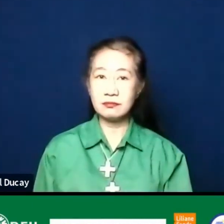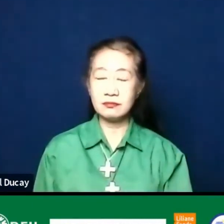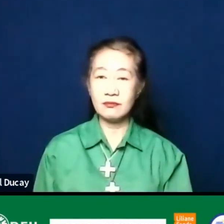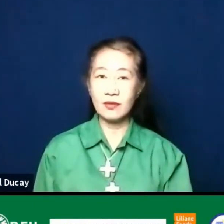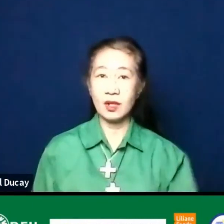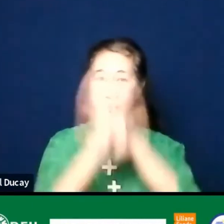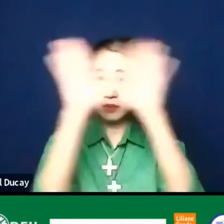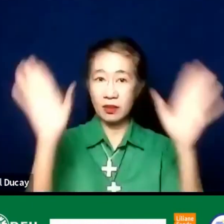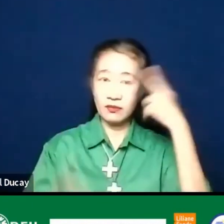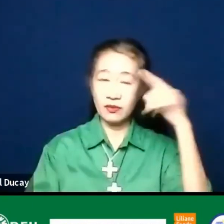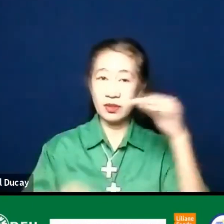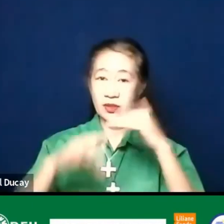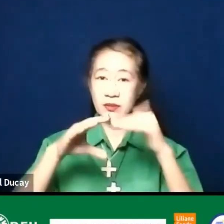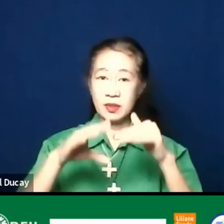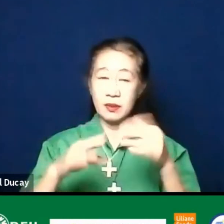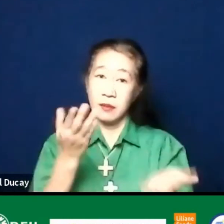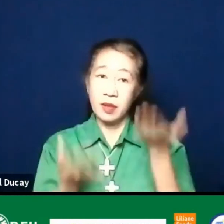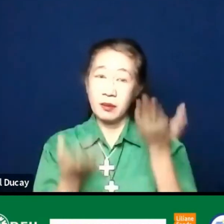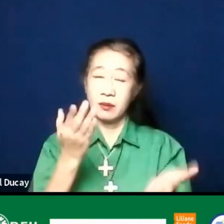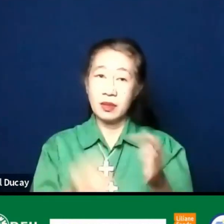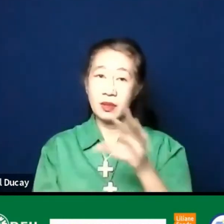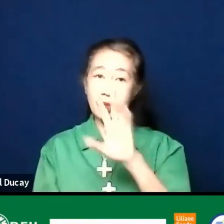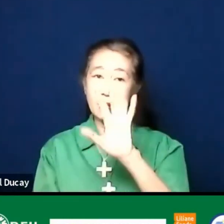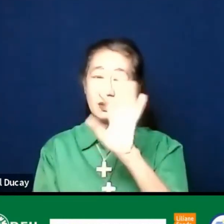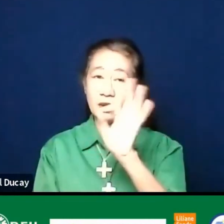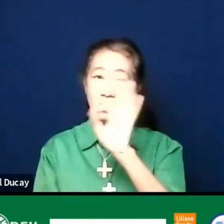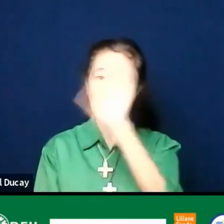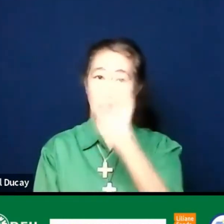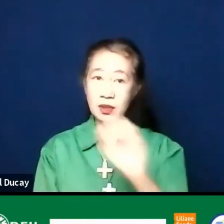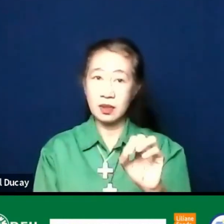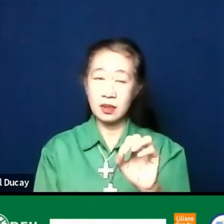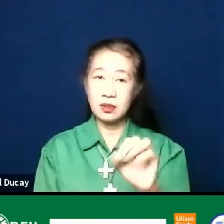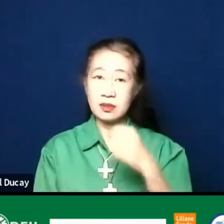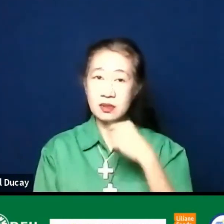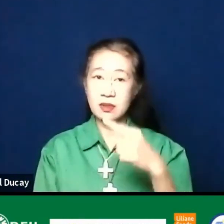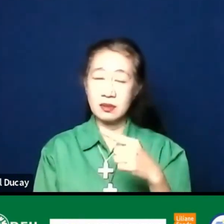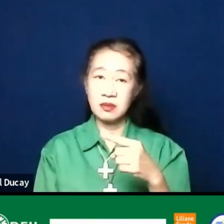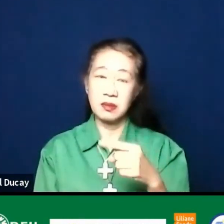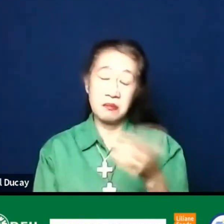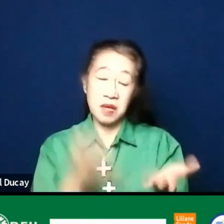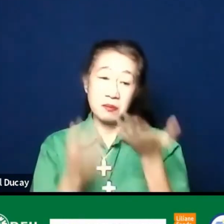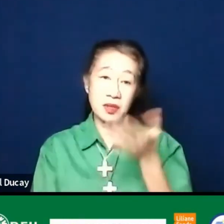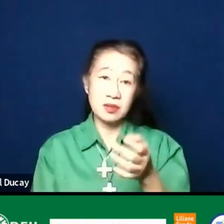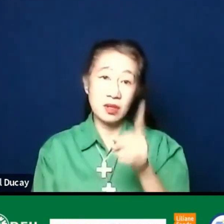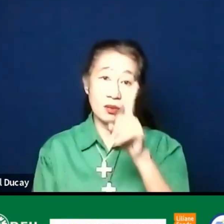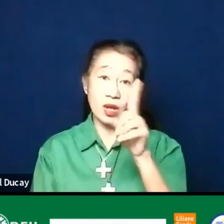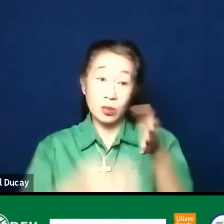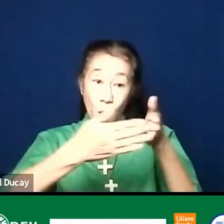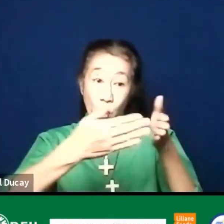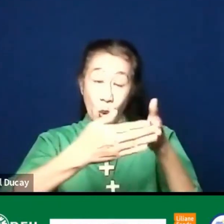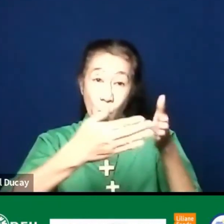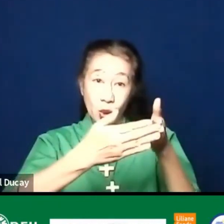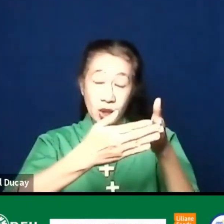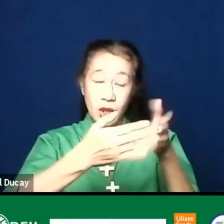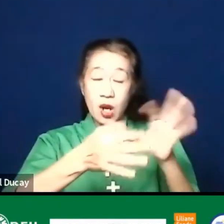Clarification daw po sa chat. Baka daw po yung 90 degrees na sinabi ay isang corner o sulok ng bahay kung walang